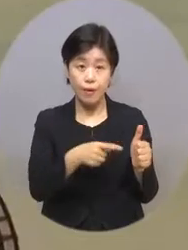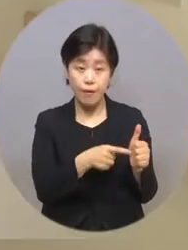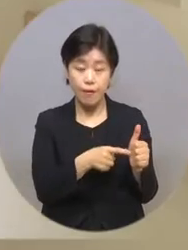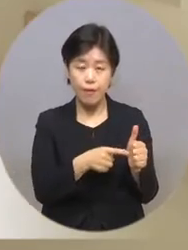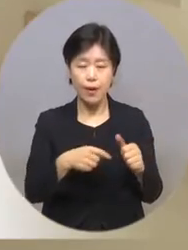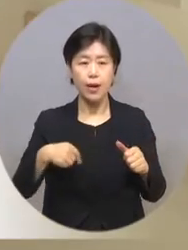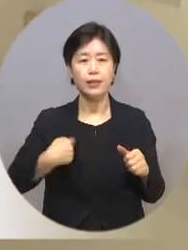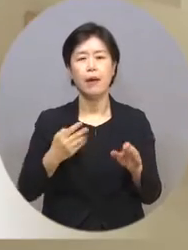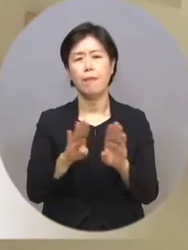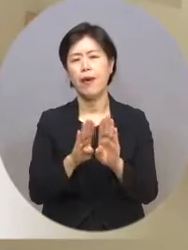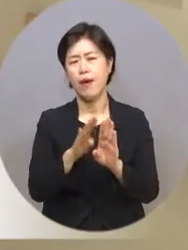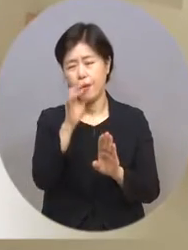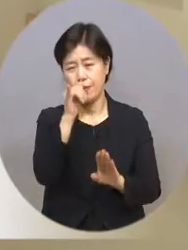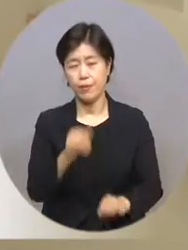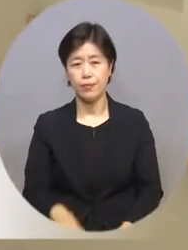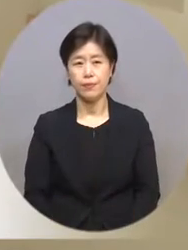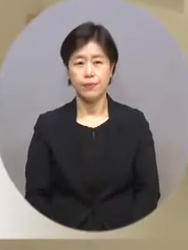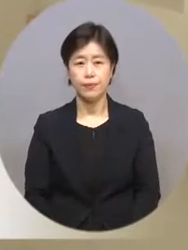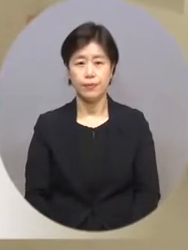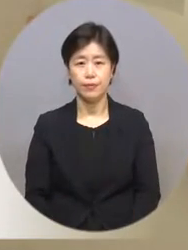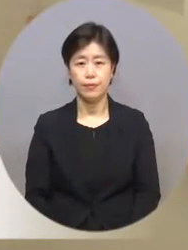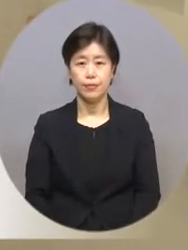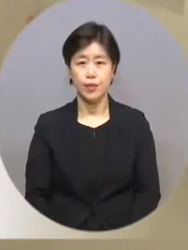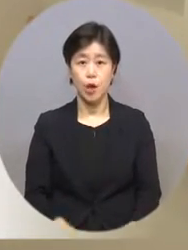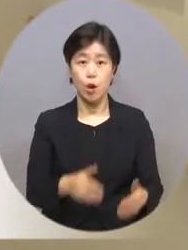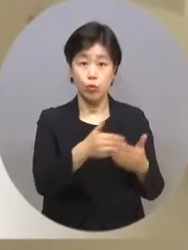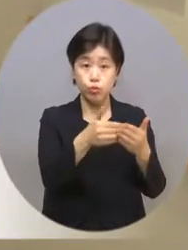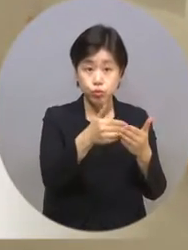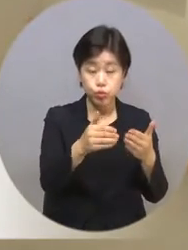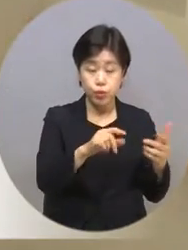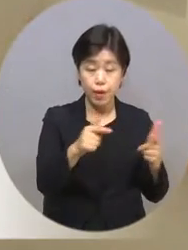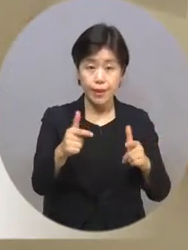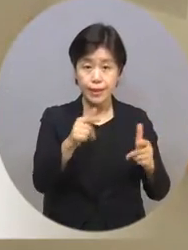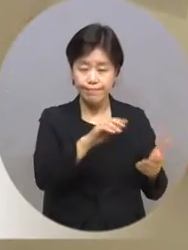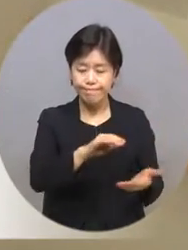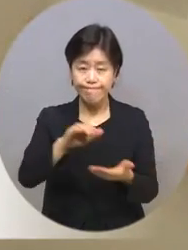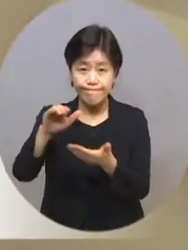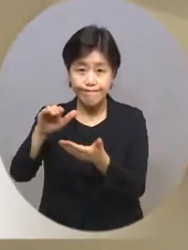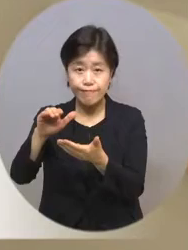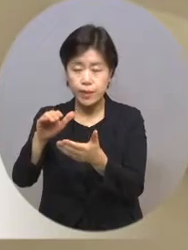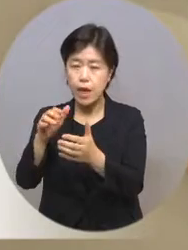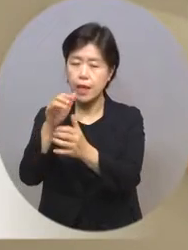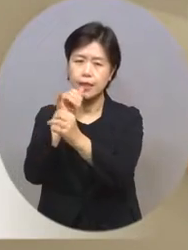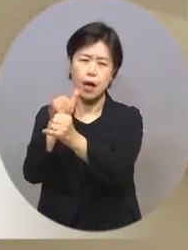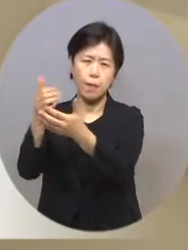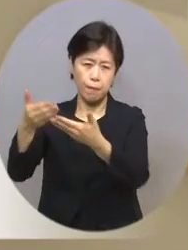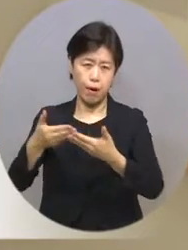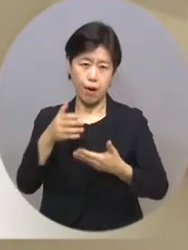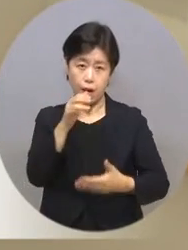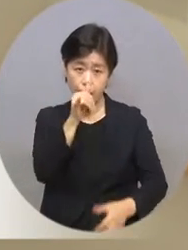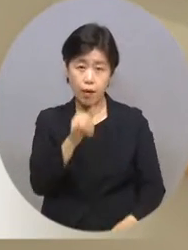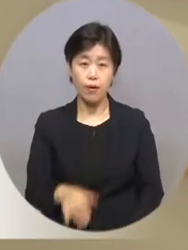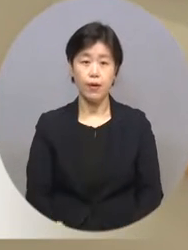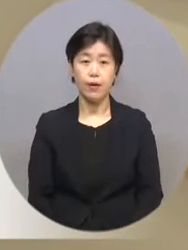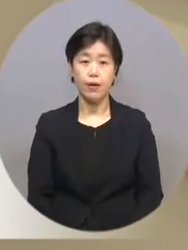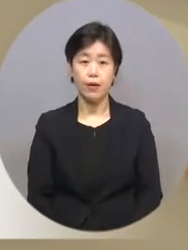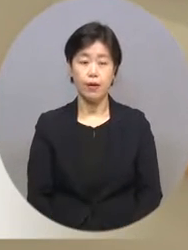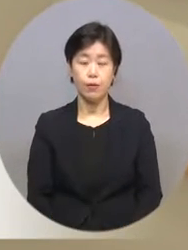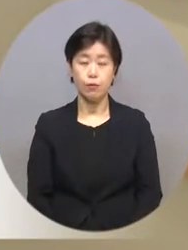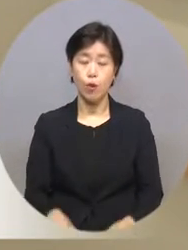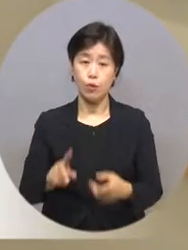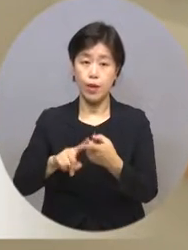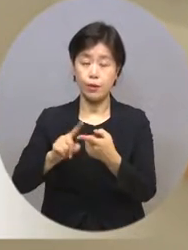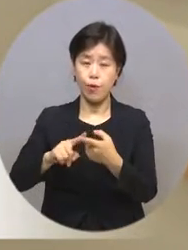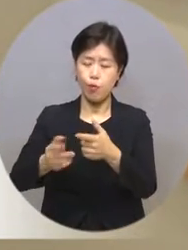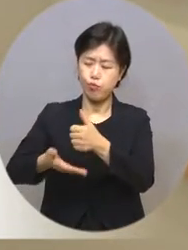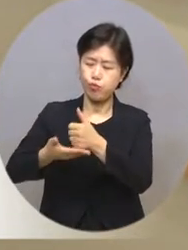미술가입니다. 작품은 맞는 걸로 국제적인 출품에서 입선도 하고 또 여러 가지 이제 좋은 반응들이 있었는데 이제는